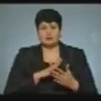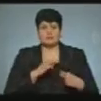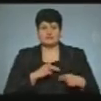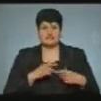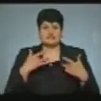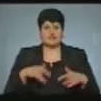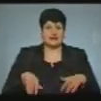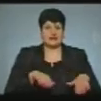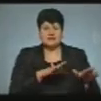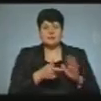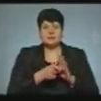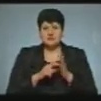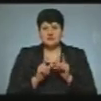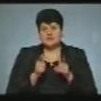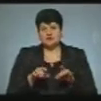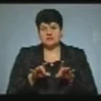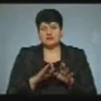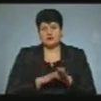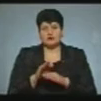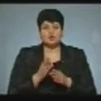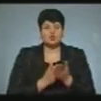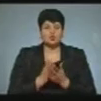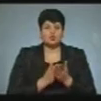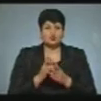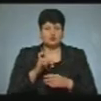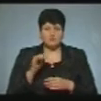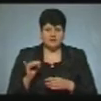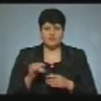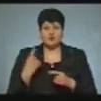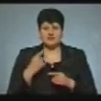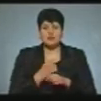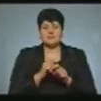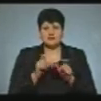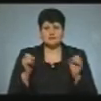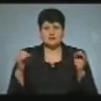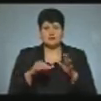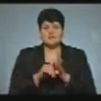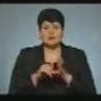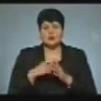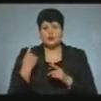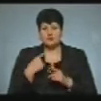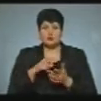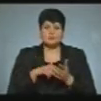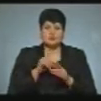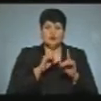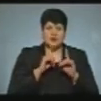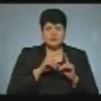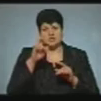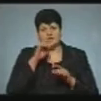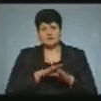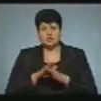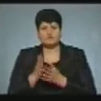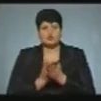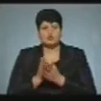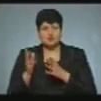згідно з рішенням виконавчої служби. В обласній аптеці номер 78 зібрались представники обласної та міської рад, державної виконавчої